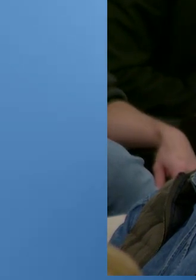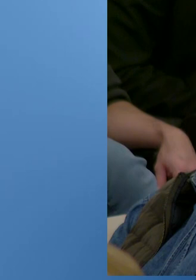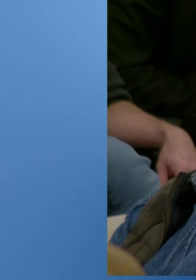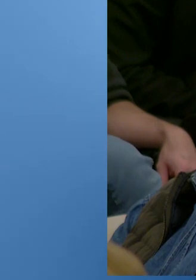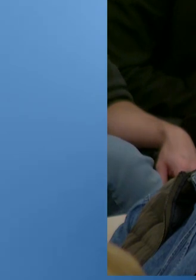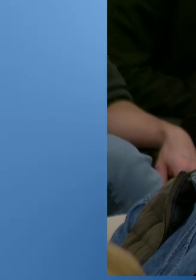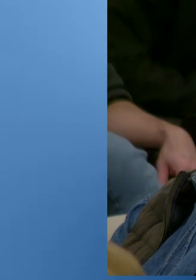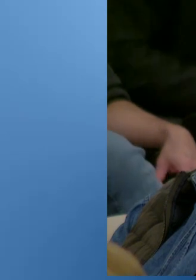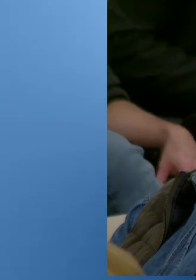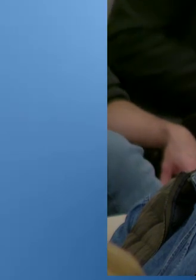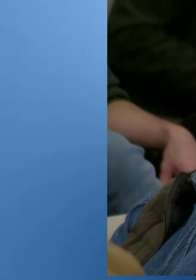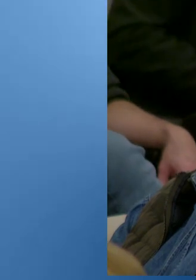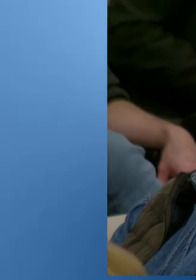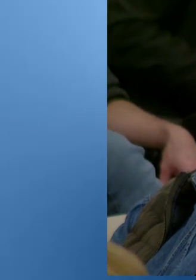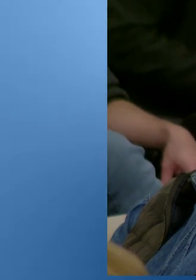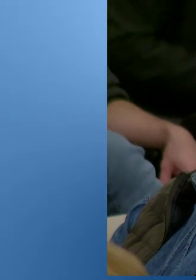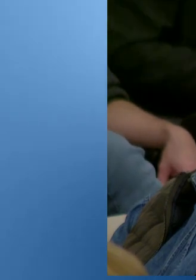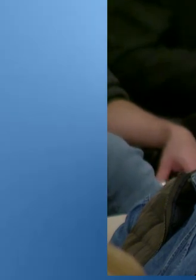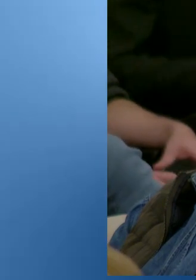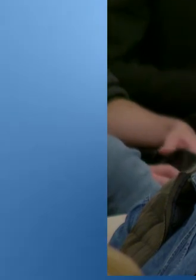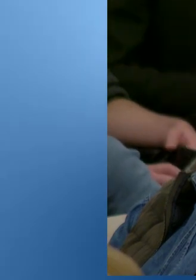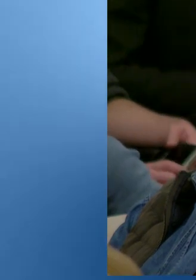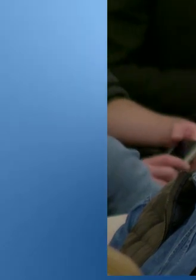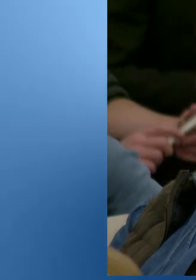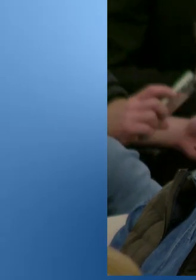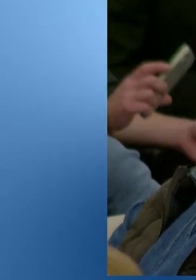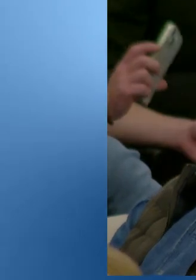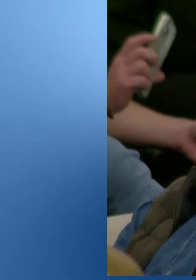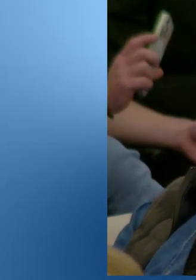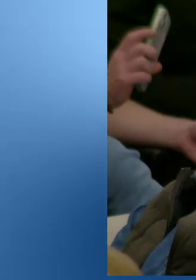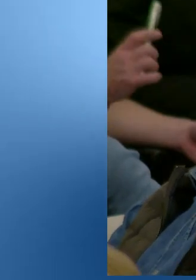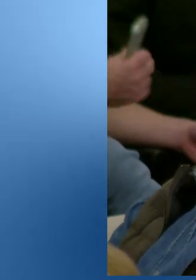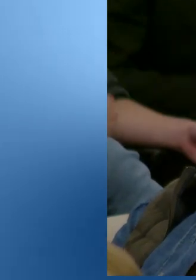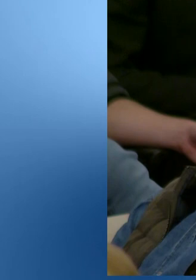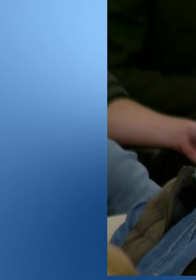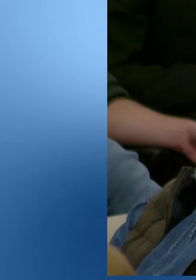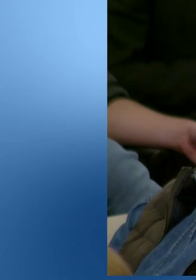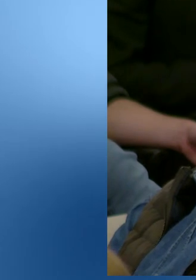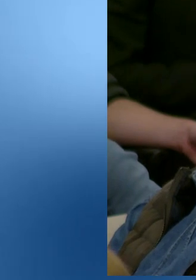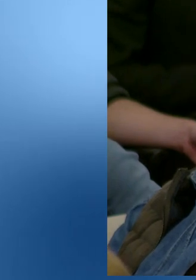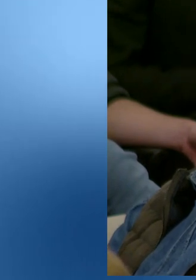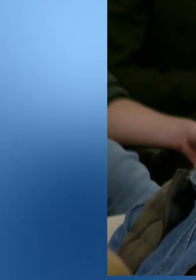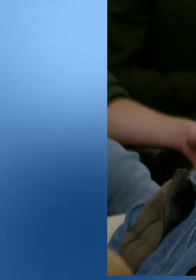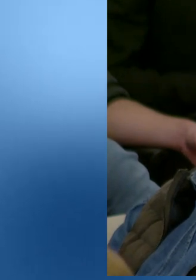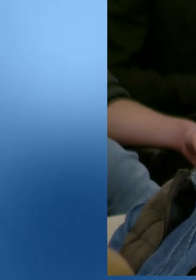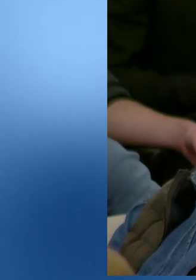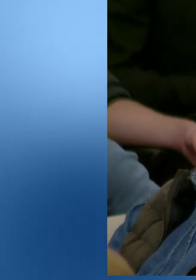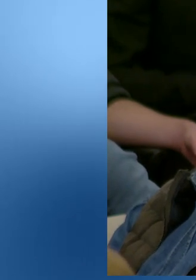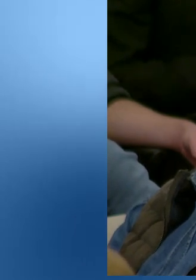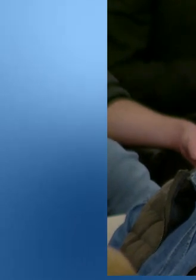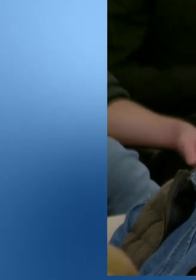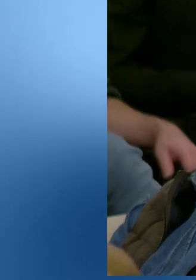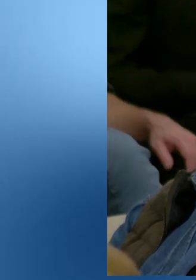fois-ci que effectivement au moment des travaux du 42 galerie larlequin vous aviez fait confiance à l' SDH et que bah les travaux finalement les